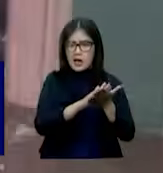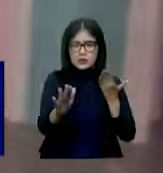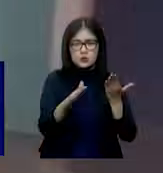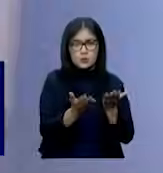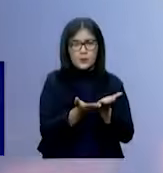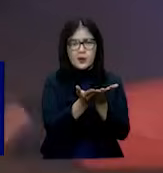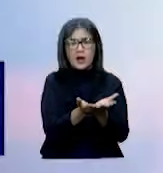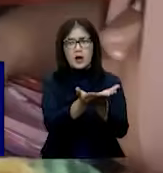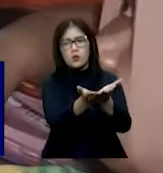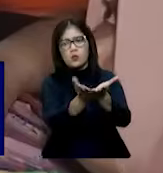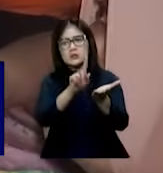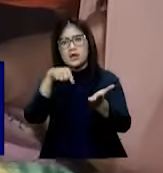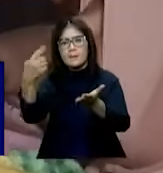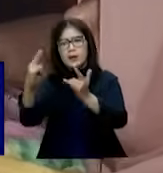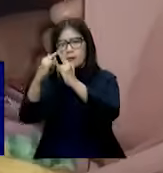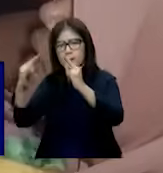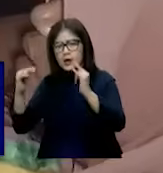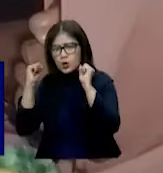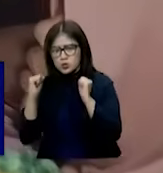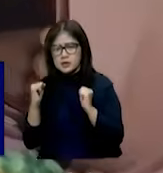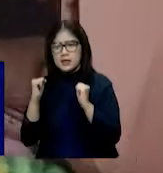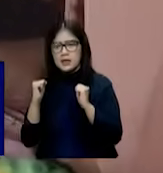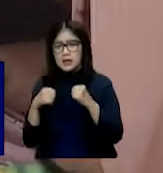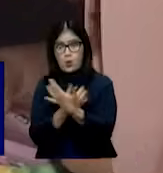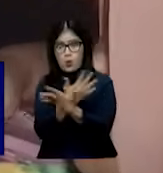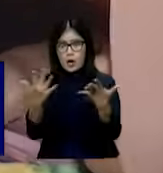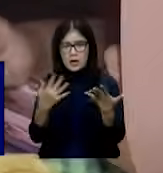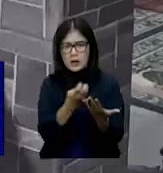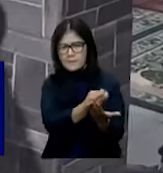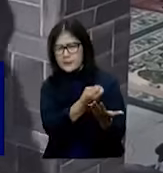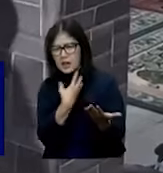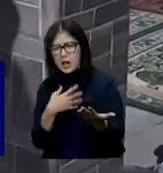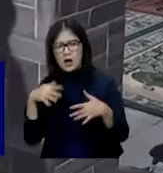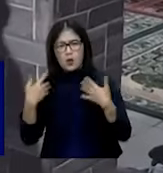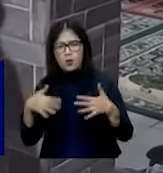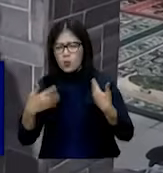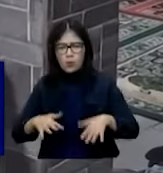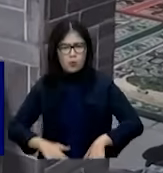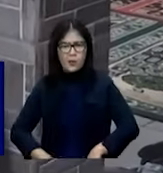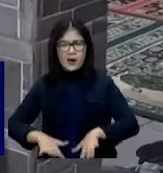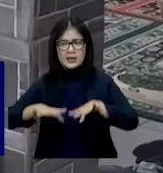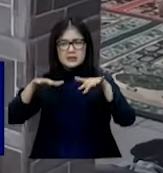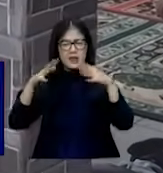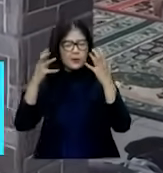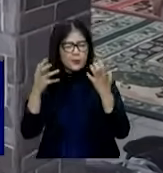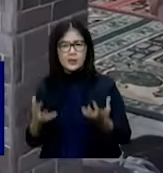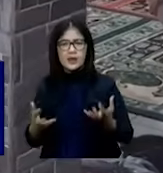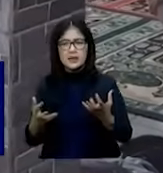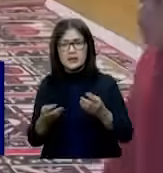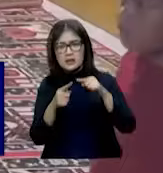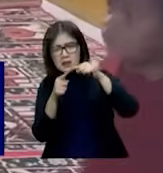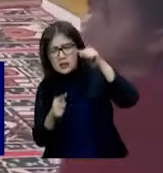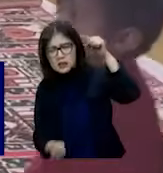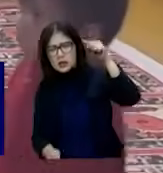tempat pengungsian. Menurut warga, banjir kali ini merupakan banjir terparah dibanding banjir-banjir sebelumnya. Ketinggian genangan air di dalam